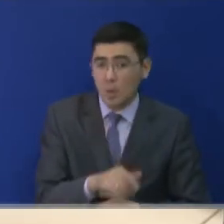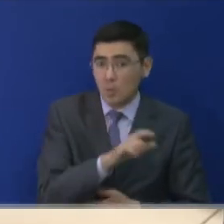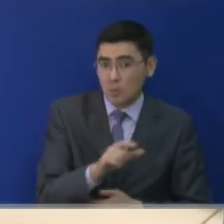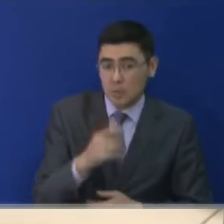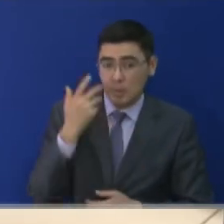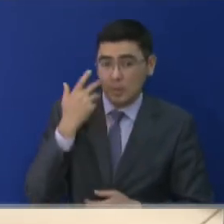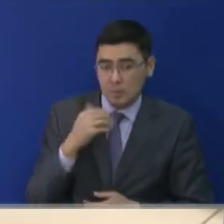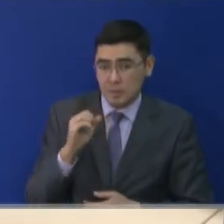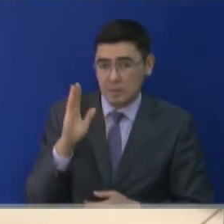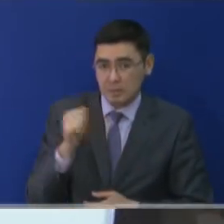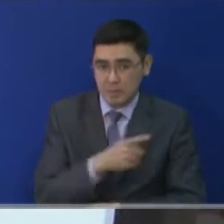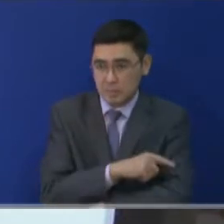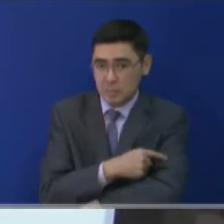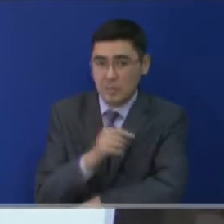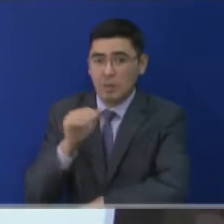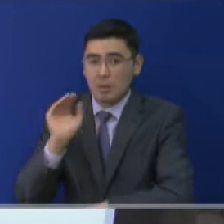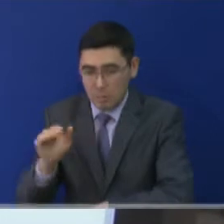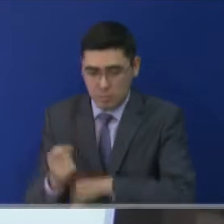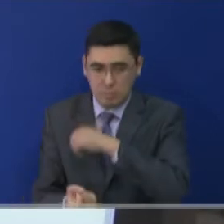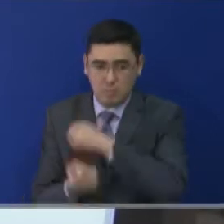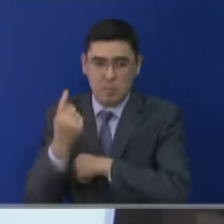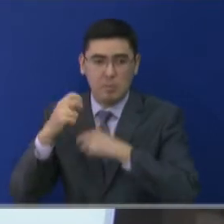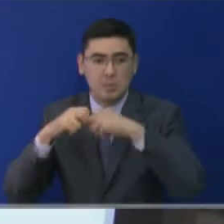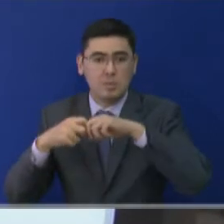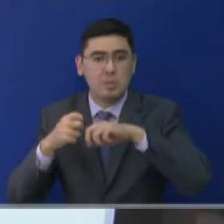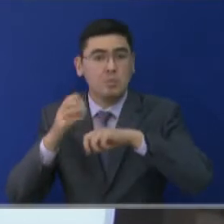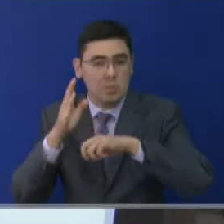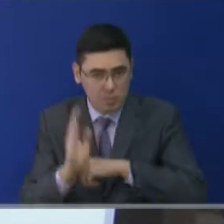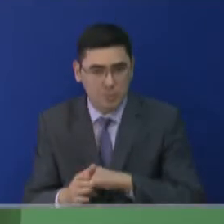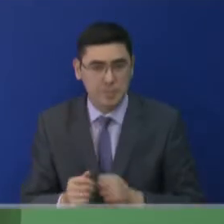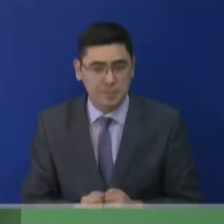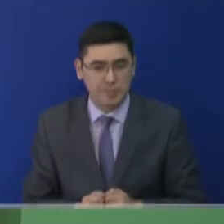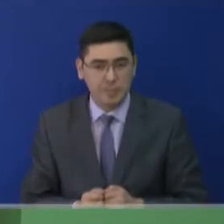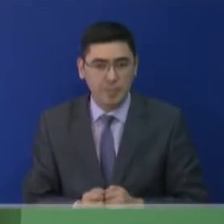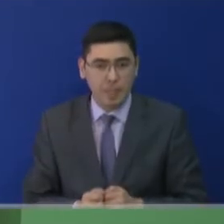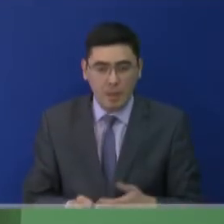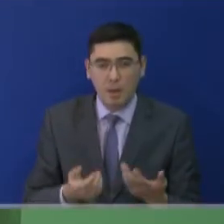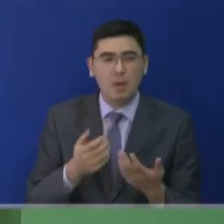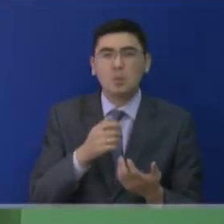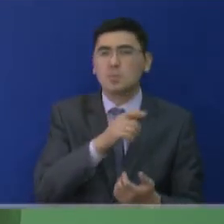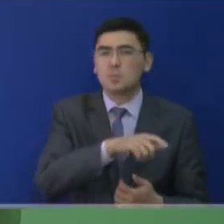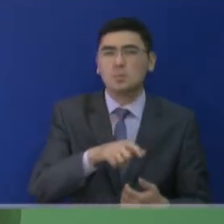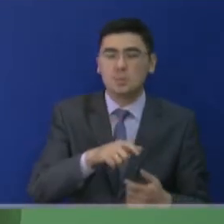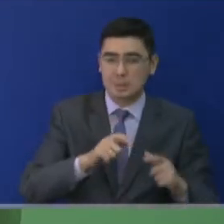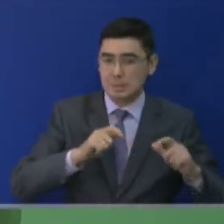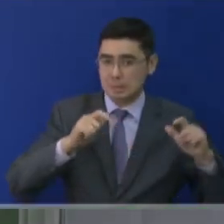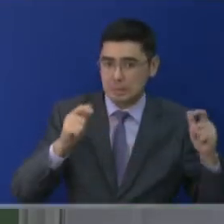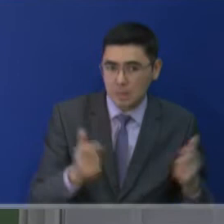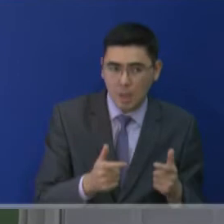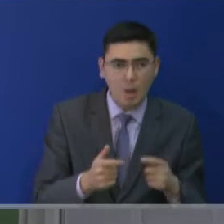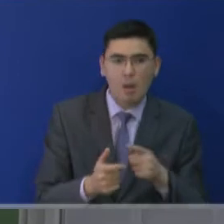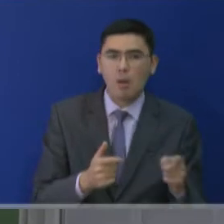олар қиындықтарға тап болады. Бұл әсіресе пандемия кезінде азаматтар мемлекеттік төлемдерді рәсімдеу кезінде міндетті